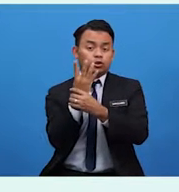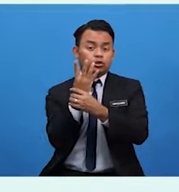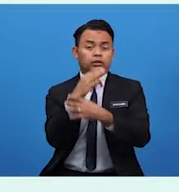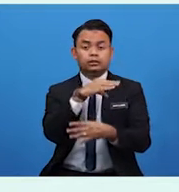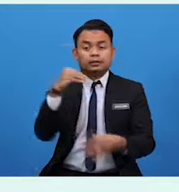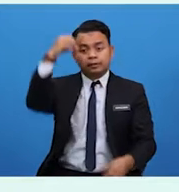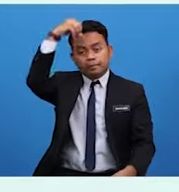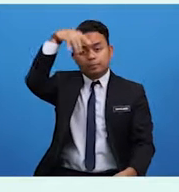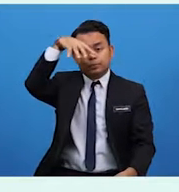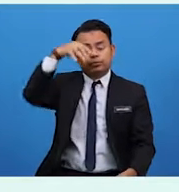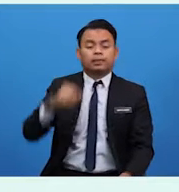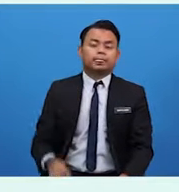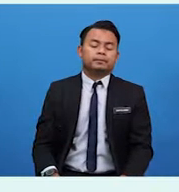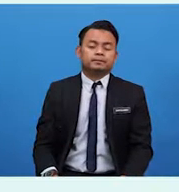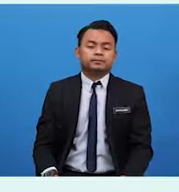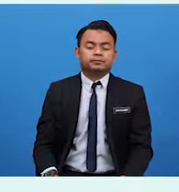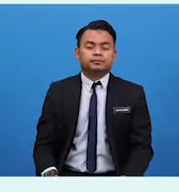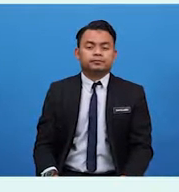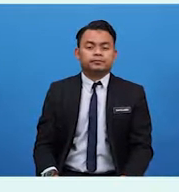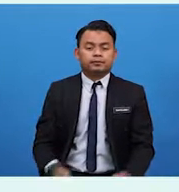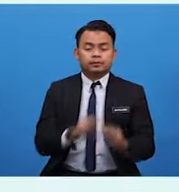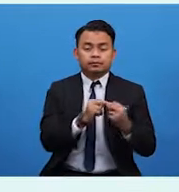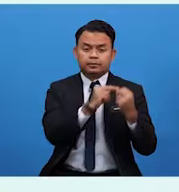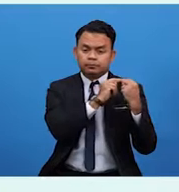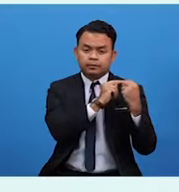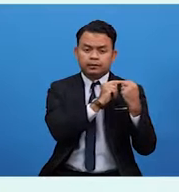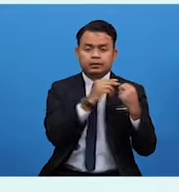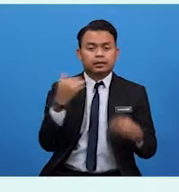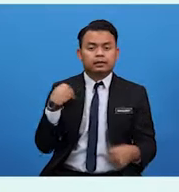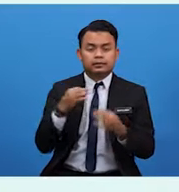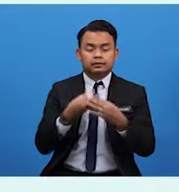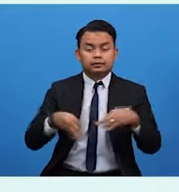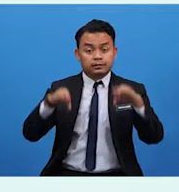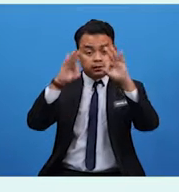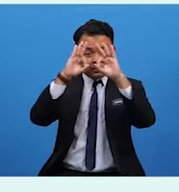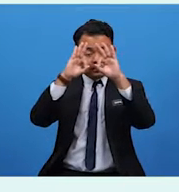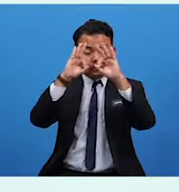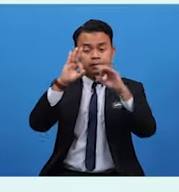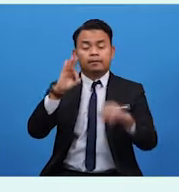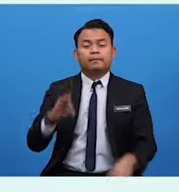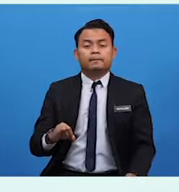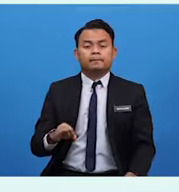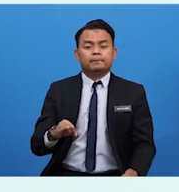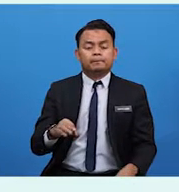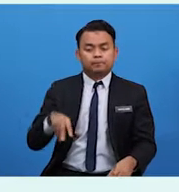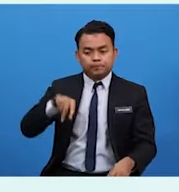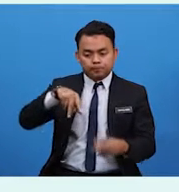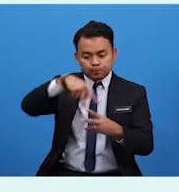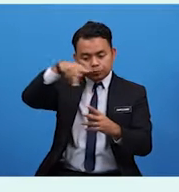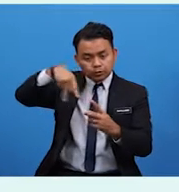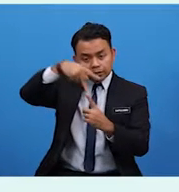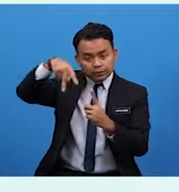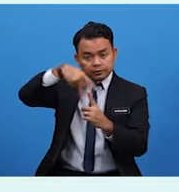Selain itu, beban juga menghasilkan kesan putaran. Motor elektrik yang terdapat di dalam peralatan